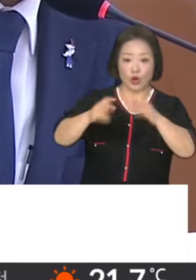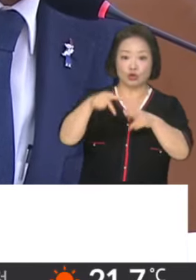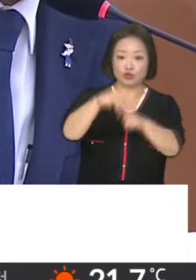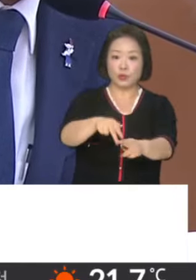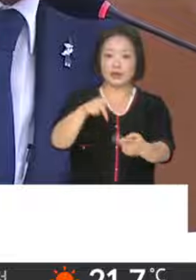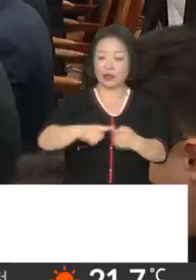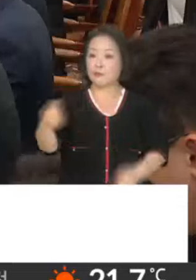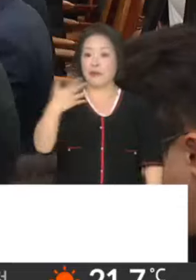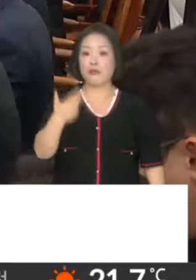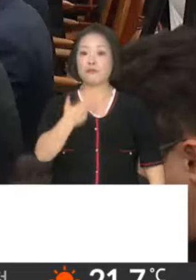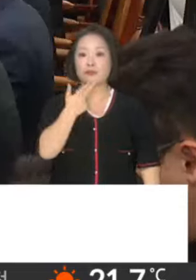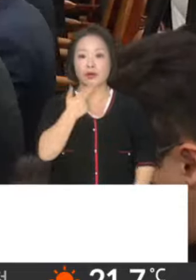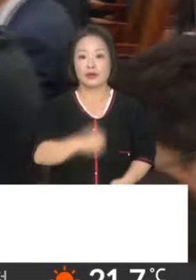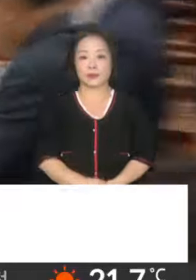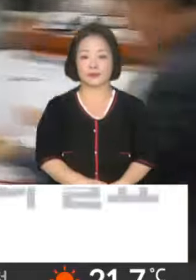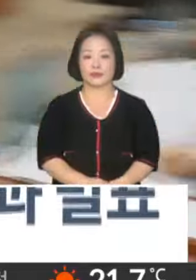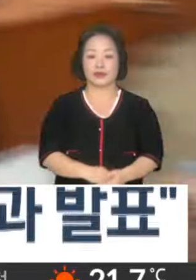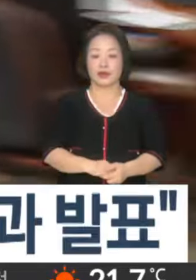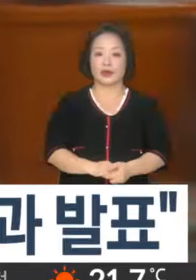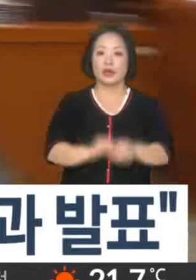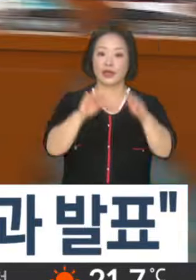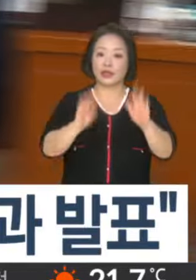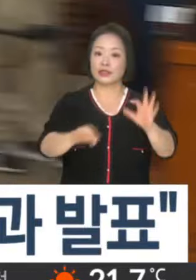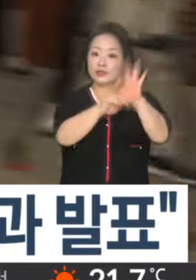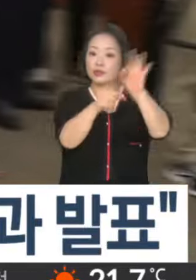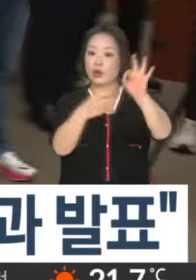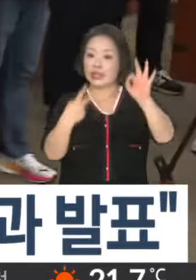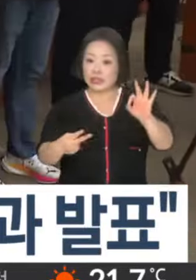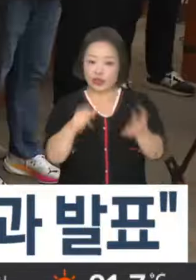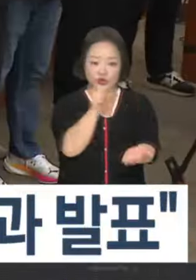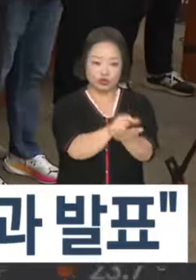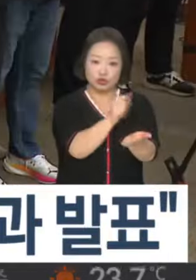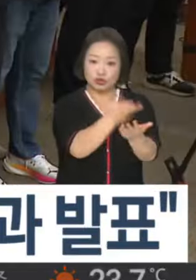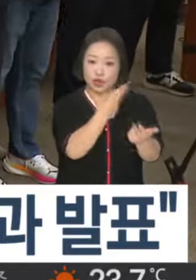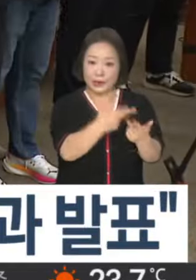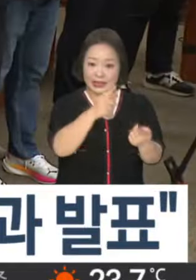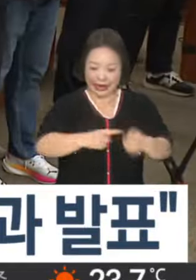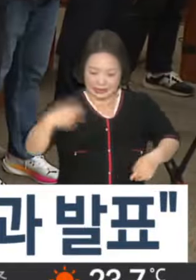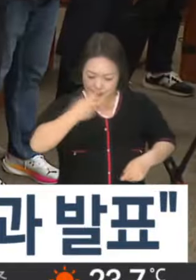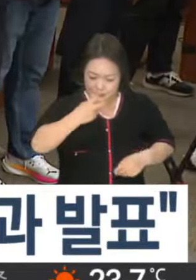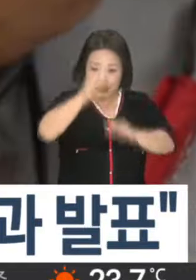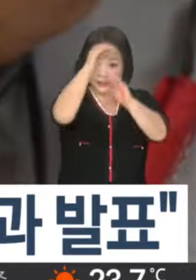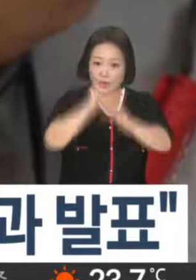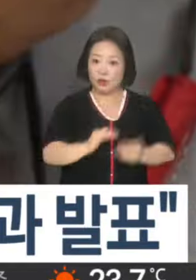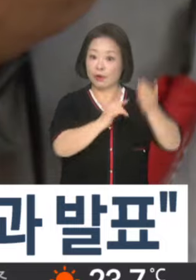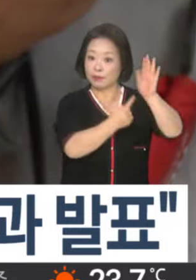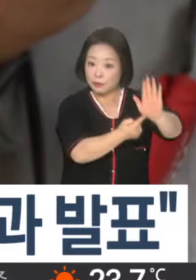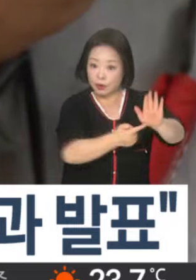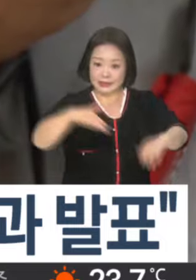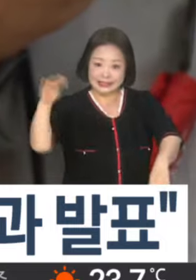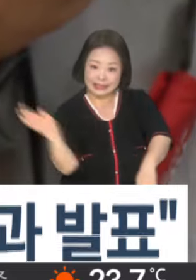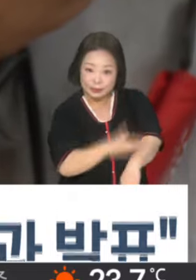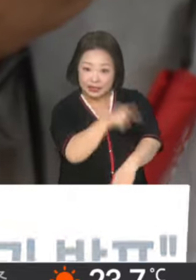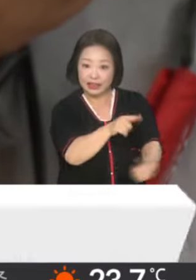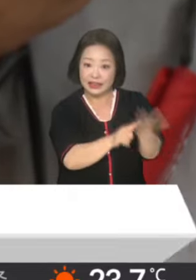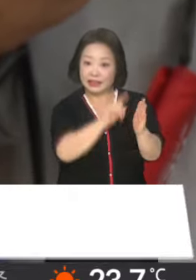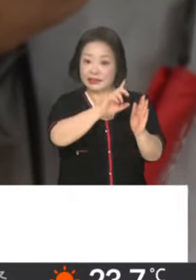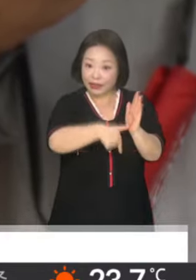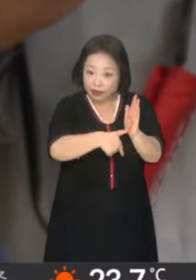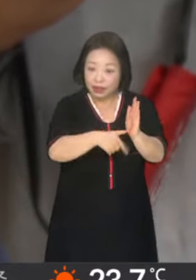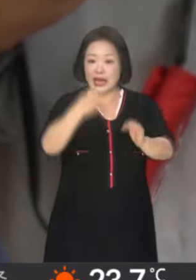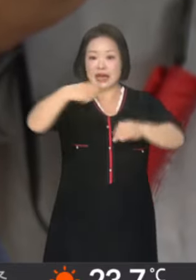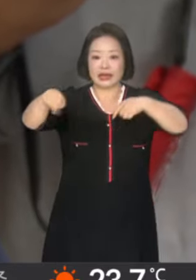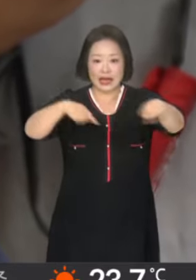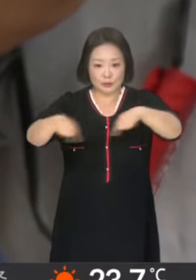하시지 않았고 문체부는 10월 2일 축구협회에 대한 감사 결과를 발표할 예정이며 잘못된 점이 드러났을 땐